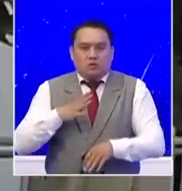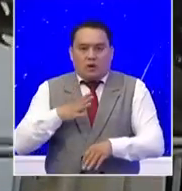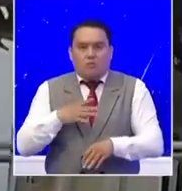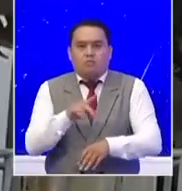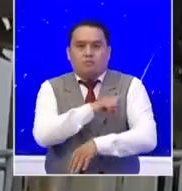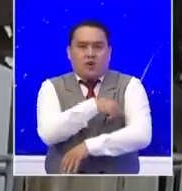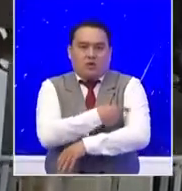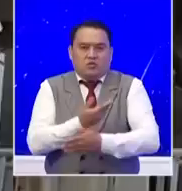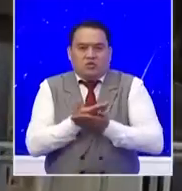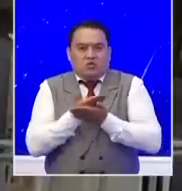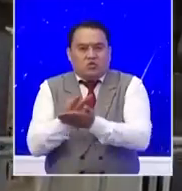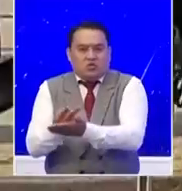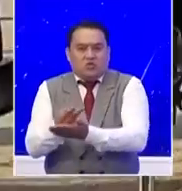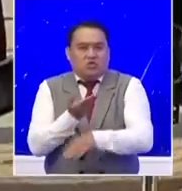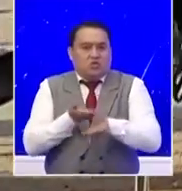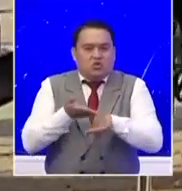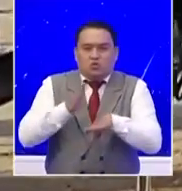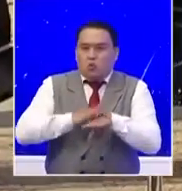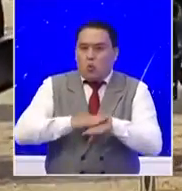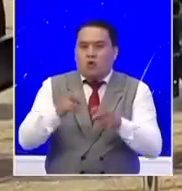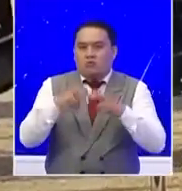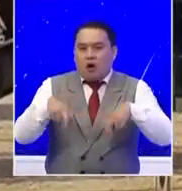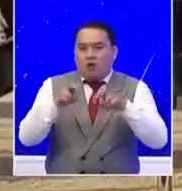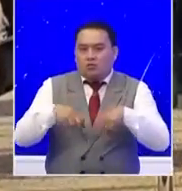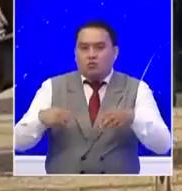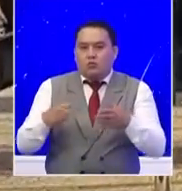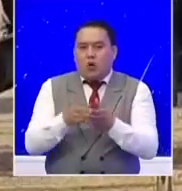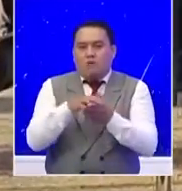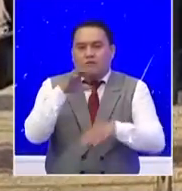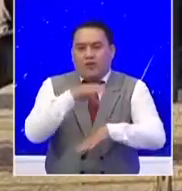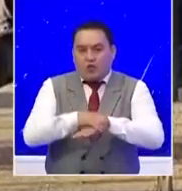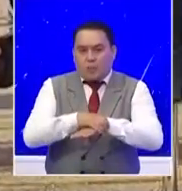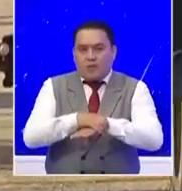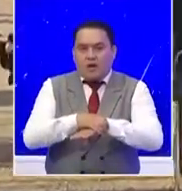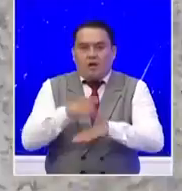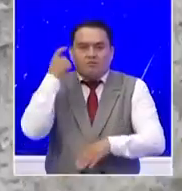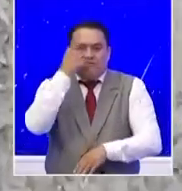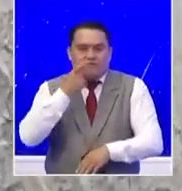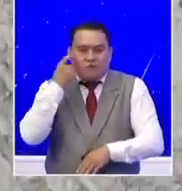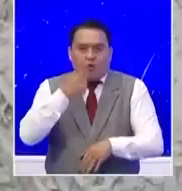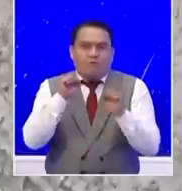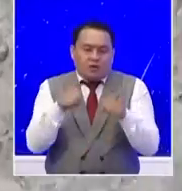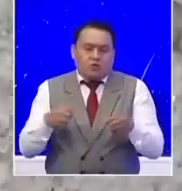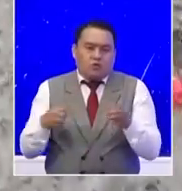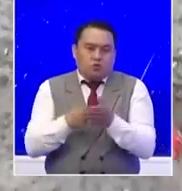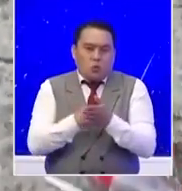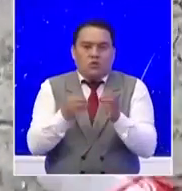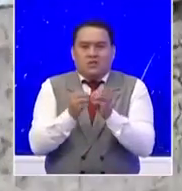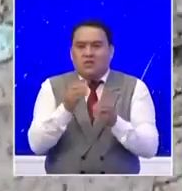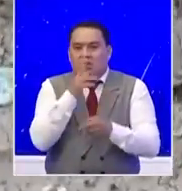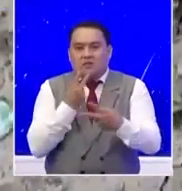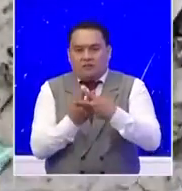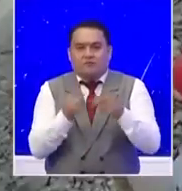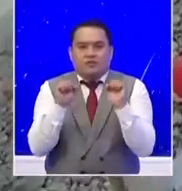в больнице в крайне тяжелом состоянии. Дознаватели ведут расследование по данному факту. Нетрезвому водителю грозит до 10 лет лишения